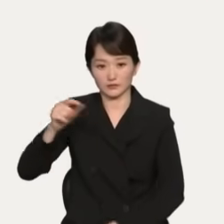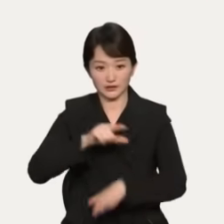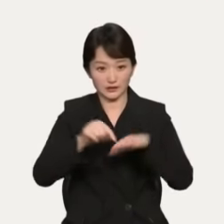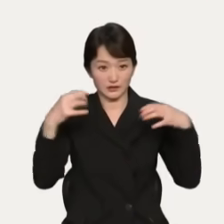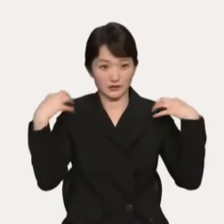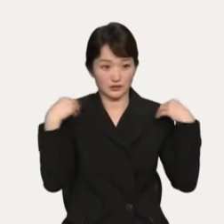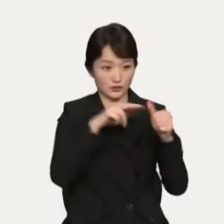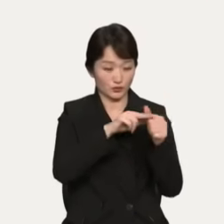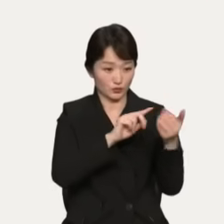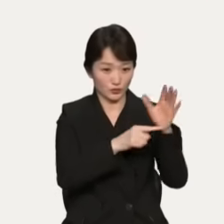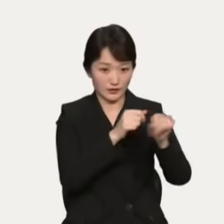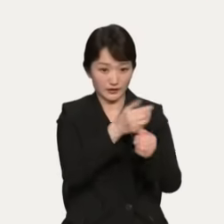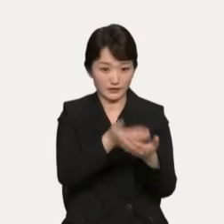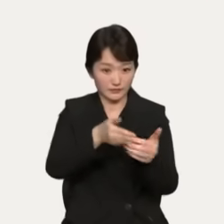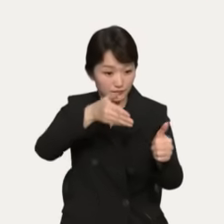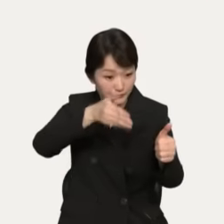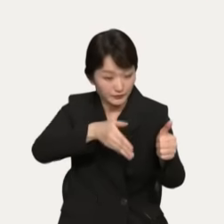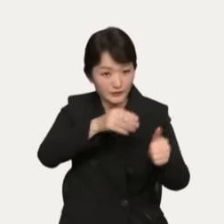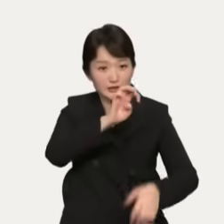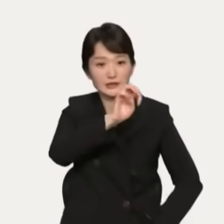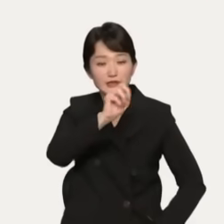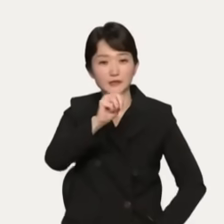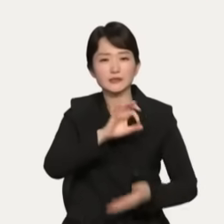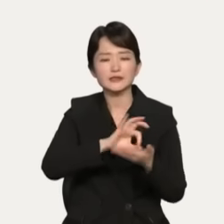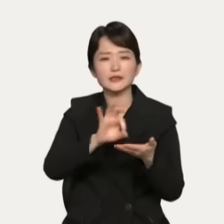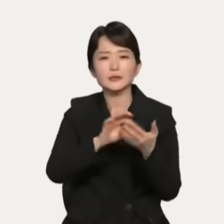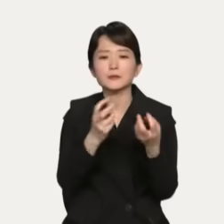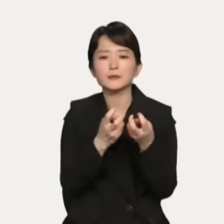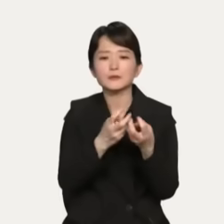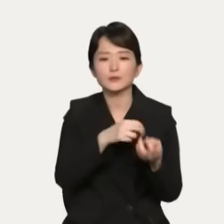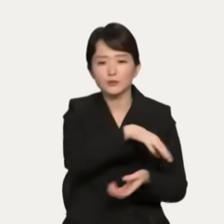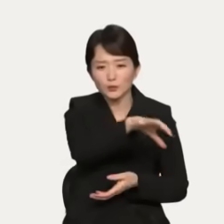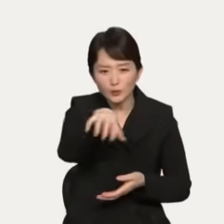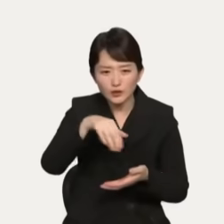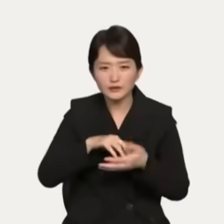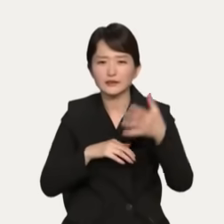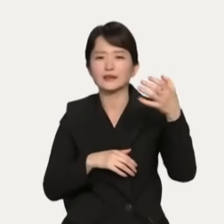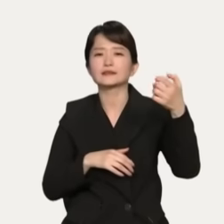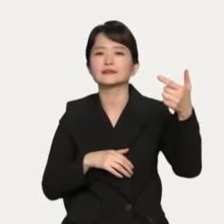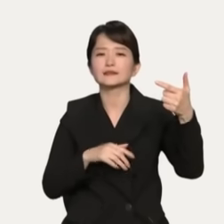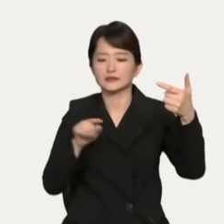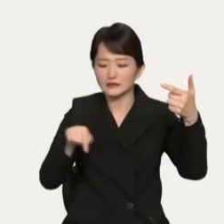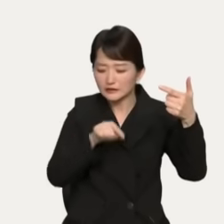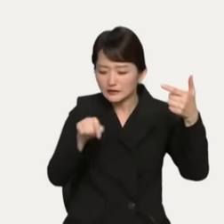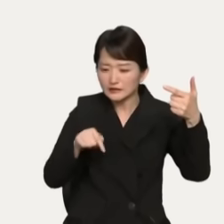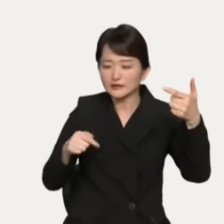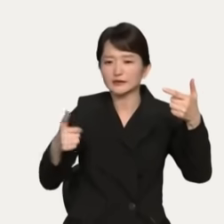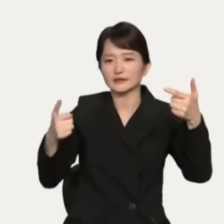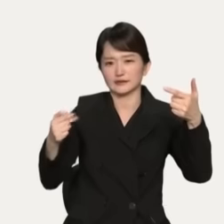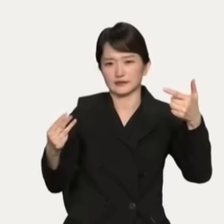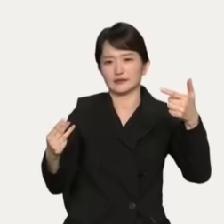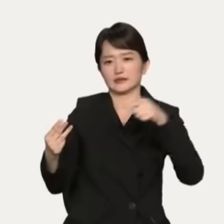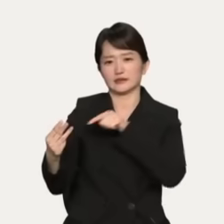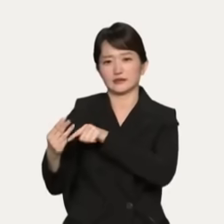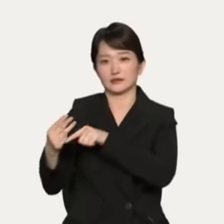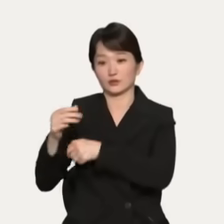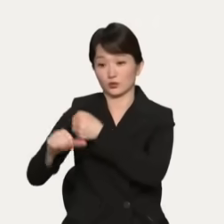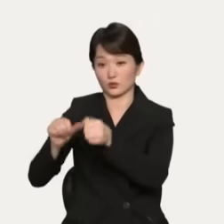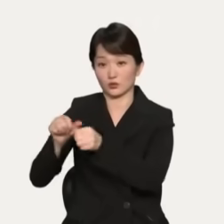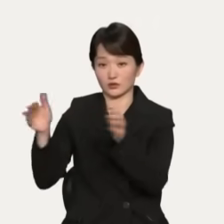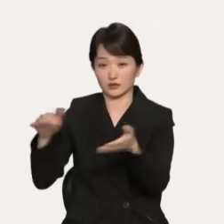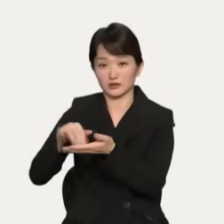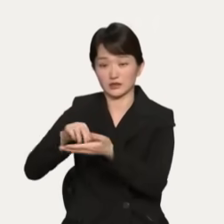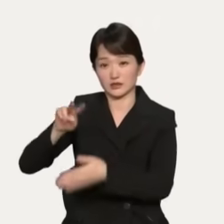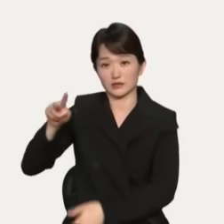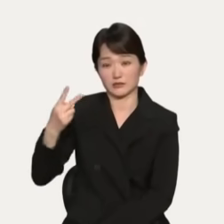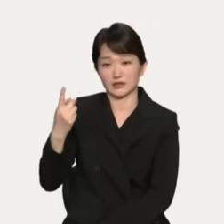결과 EM을 생활용도로 이용하는 지자체는 모두 96곳이었는데 이 중에서 53곳은 지난 5년간